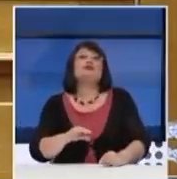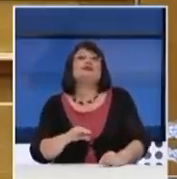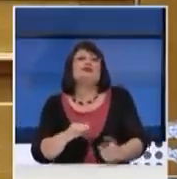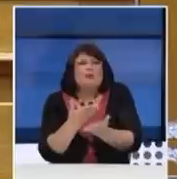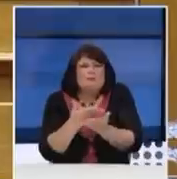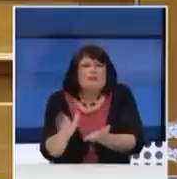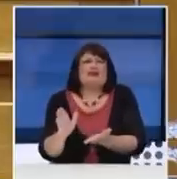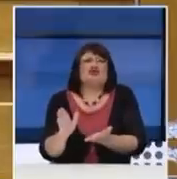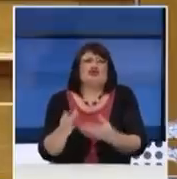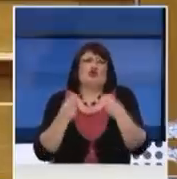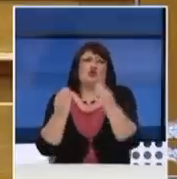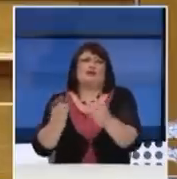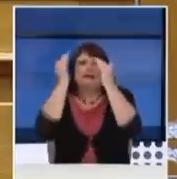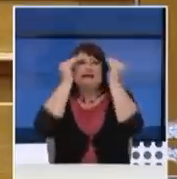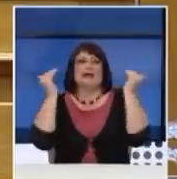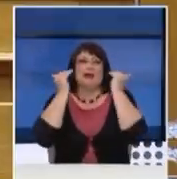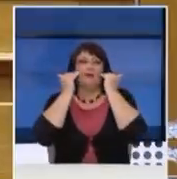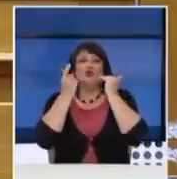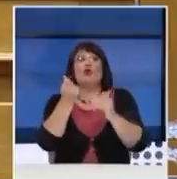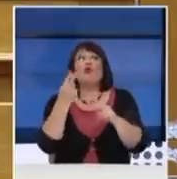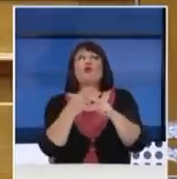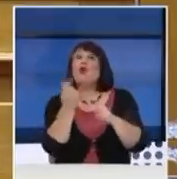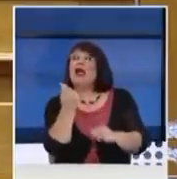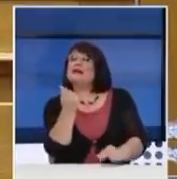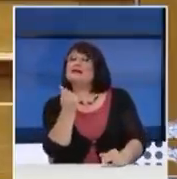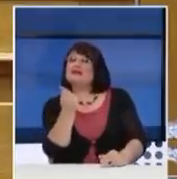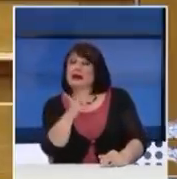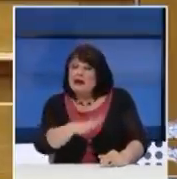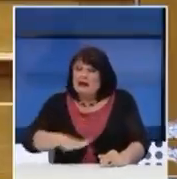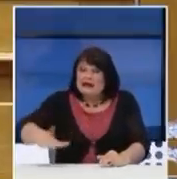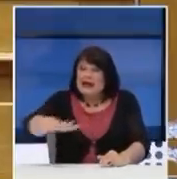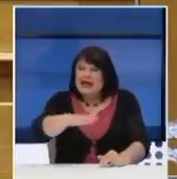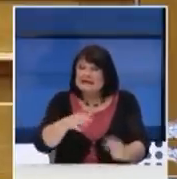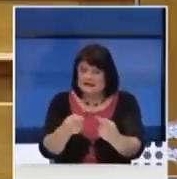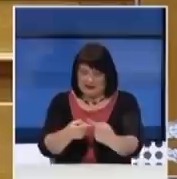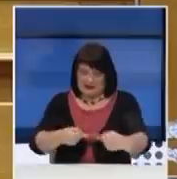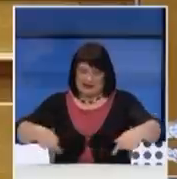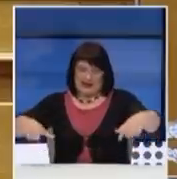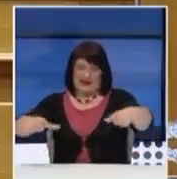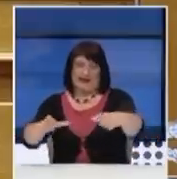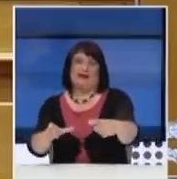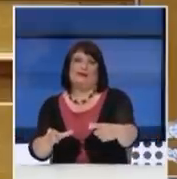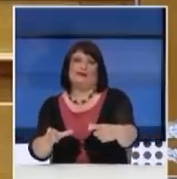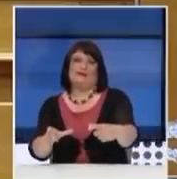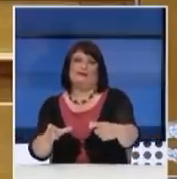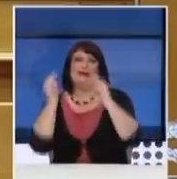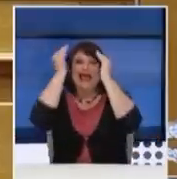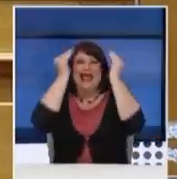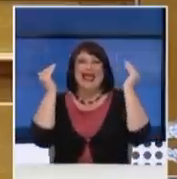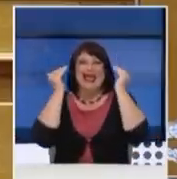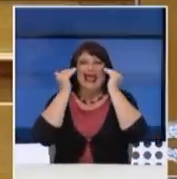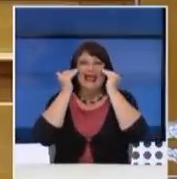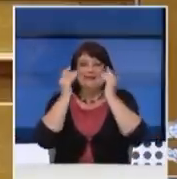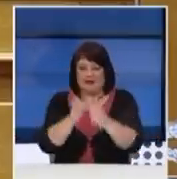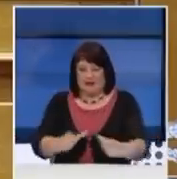τώρα. Η αξία με τις σημερινές αποτιμήσεις, κύριοι συνάδελφοι, της λεκάνης του Ηροδότου, του Αιγυπτιακού